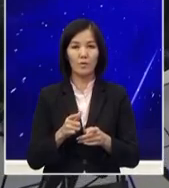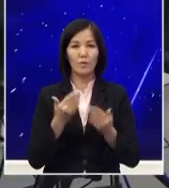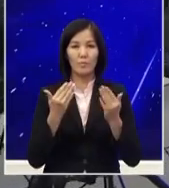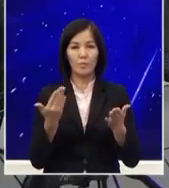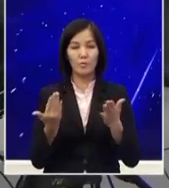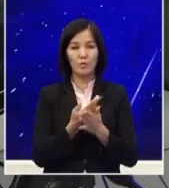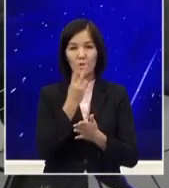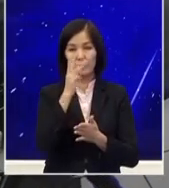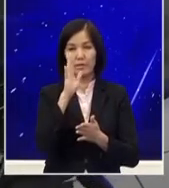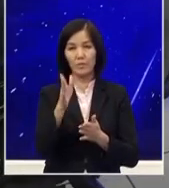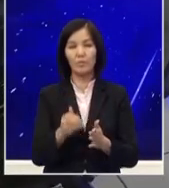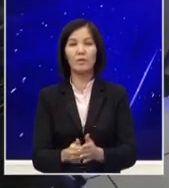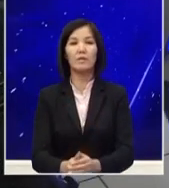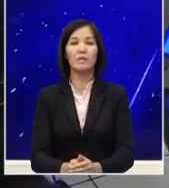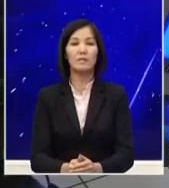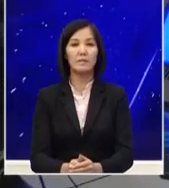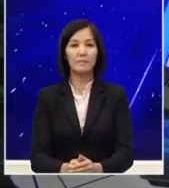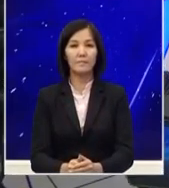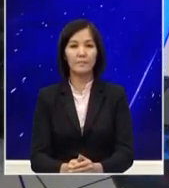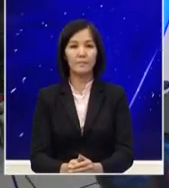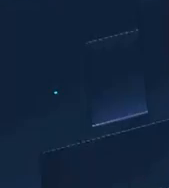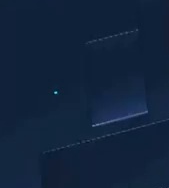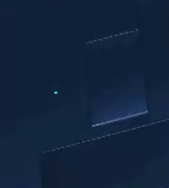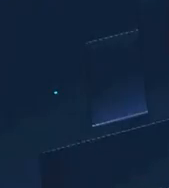Шумашқызы. Қымбатты көрермен, бүгін көретіндеріңіз.